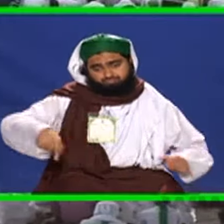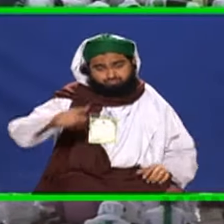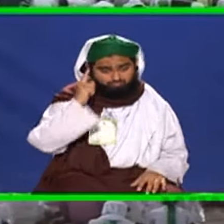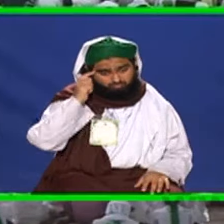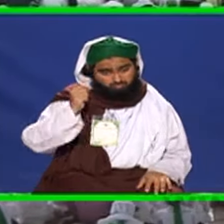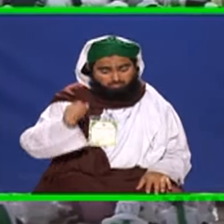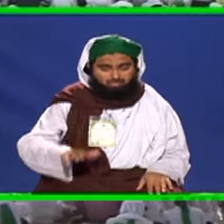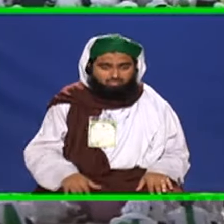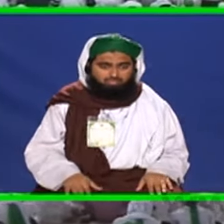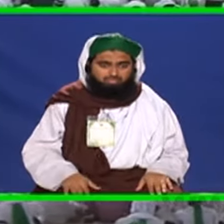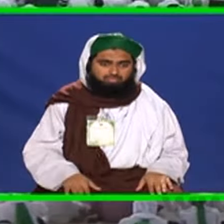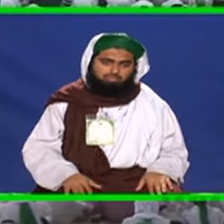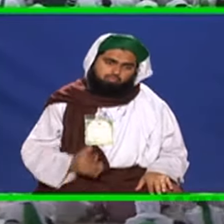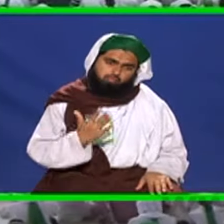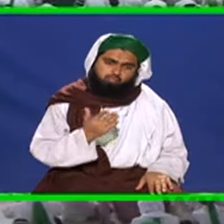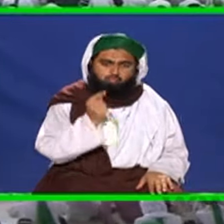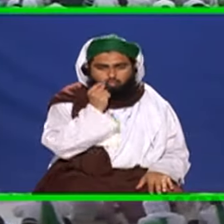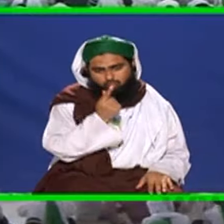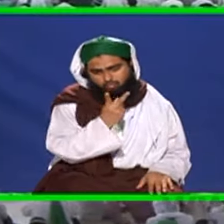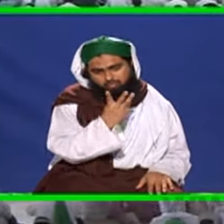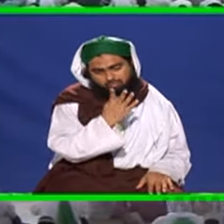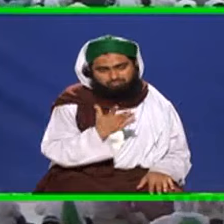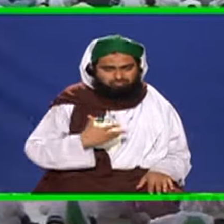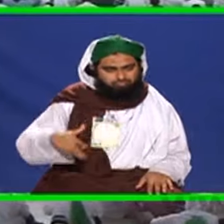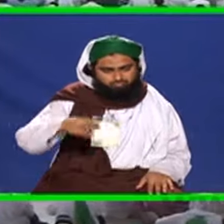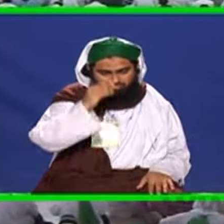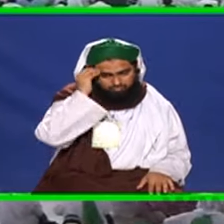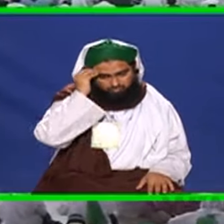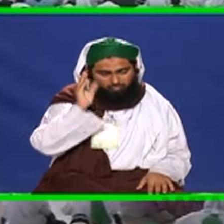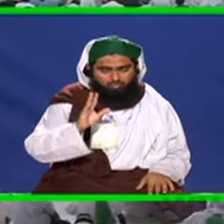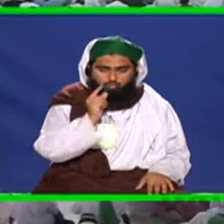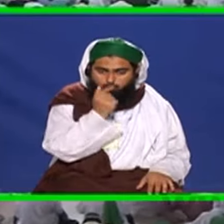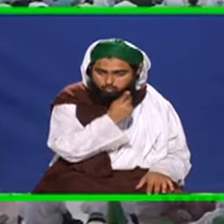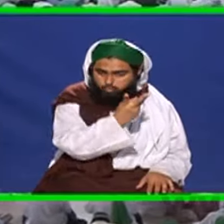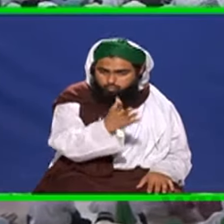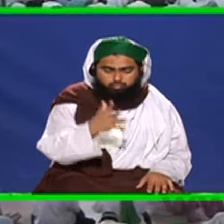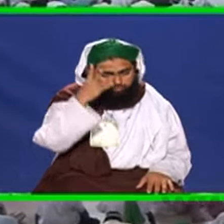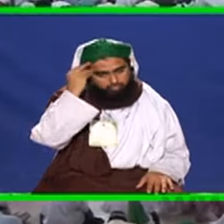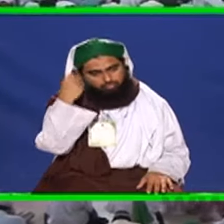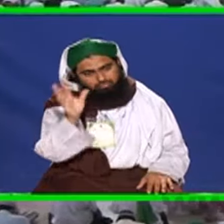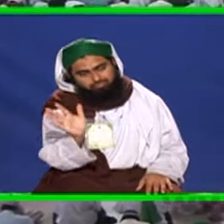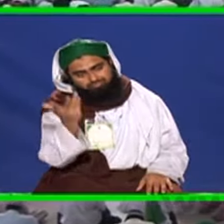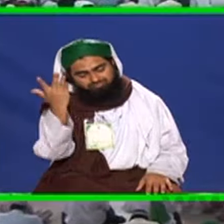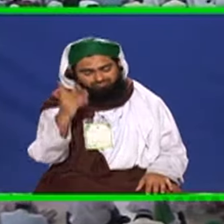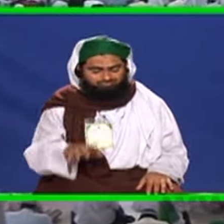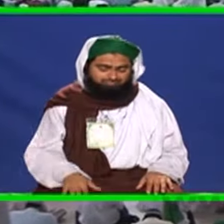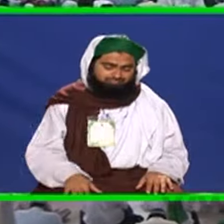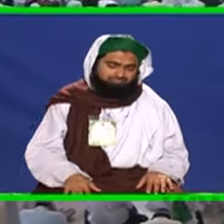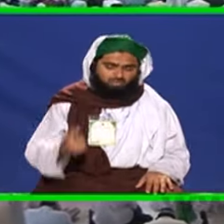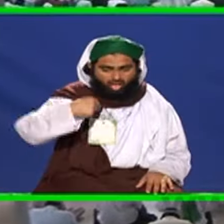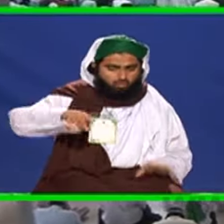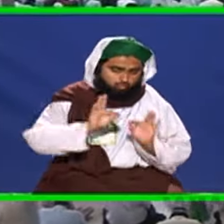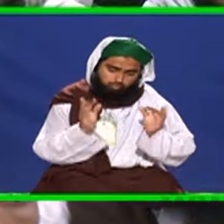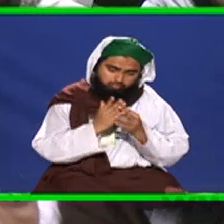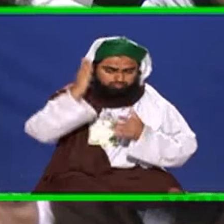بارہ کے 10% 5-7% پیارے اسلامی بھائیوں کو یاد ہے, باقی اکثریت کو یاد نہیں ہے. دیکھو سارے یاد نہیں